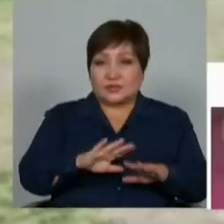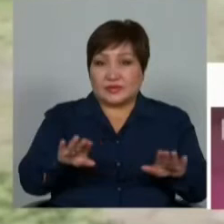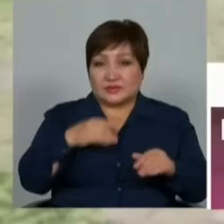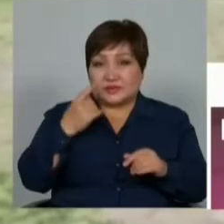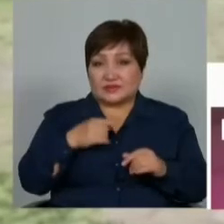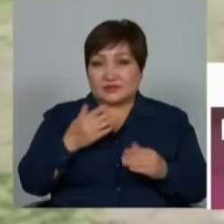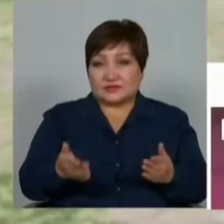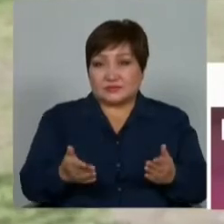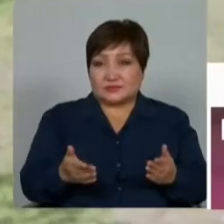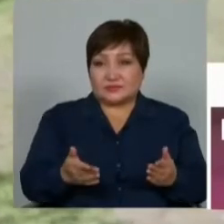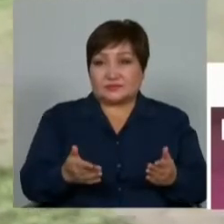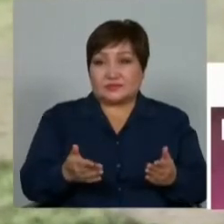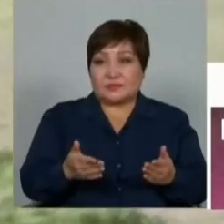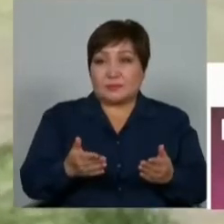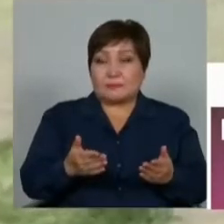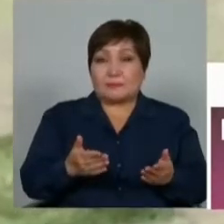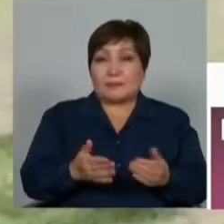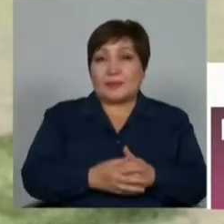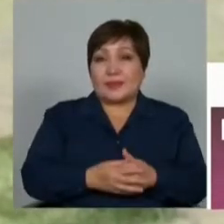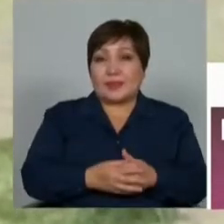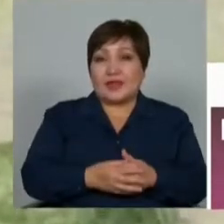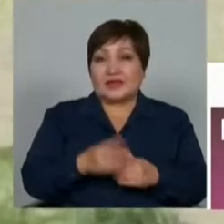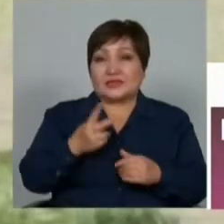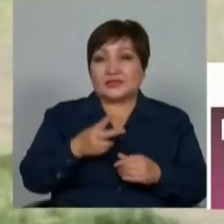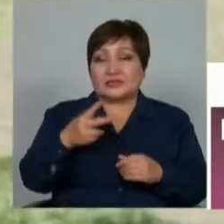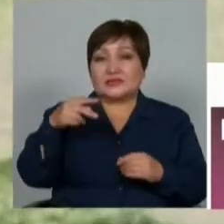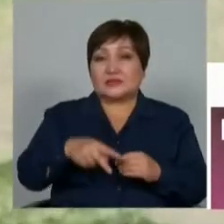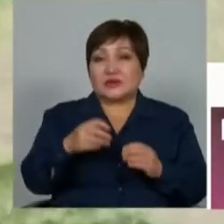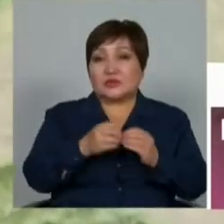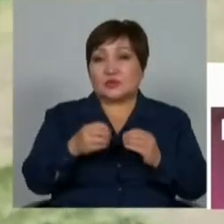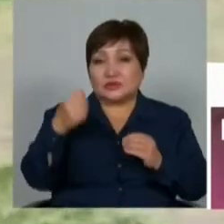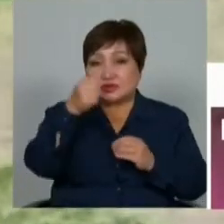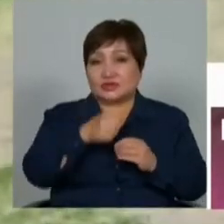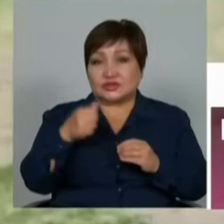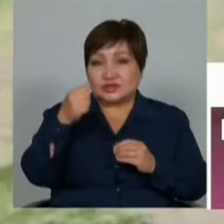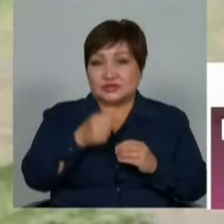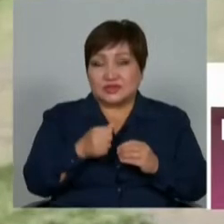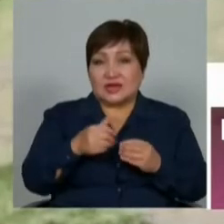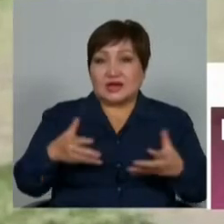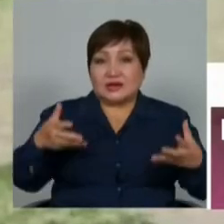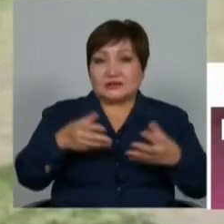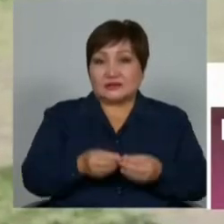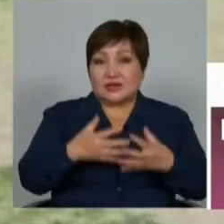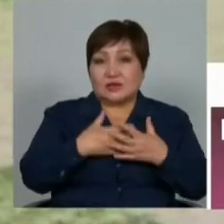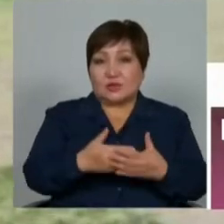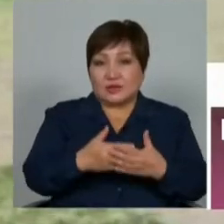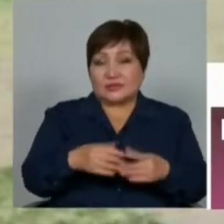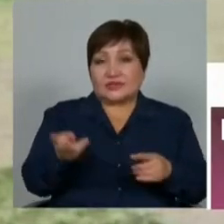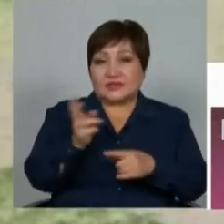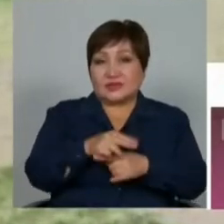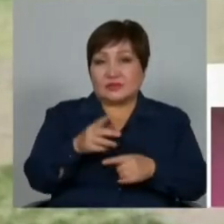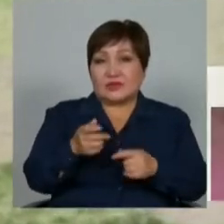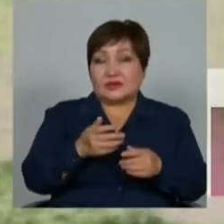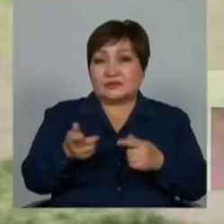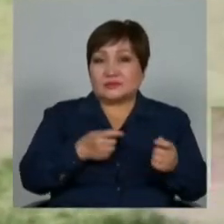ауылды мекендерінде сумен жабдықтау 2010 жылы Ақтық акционерлік қоғамының сенімгерлік басшылығына қызмет